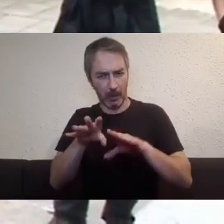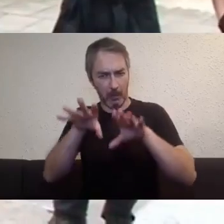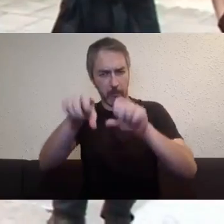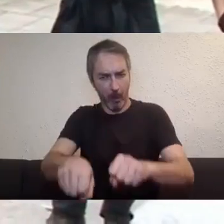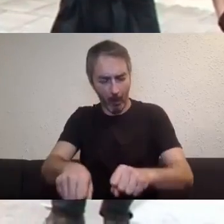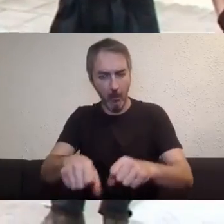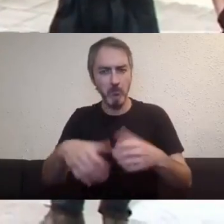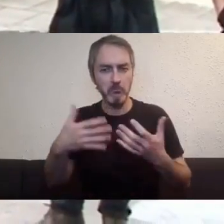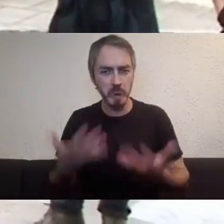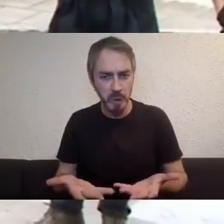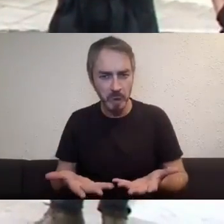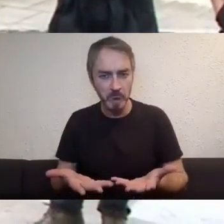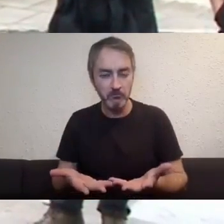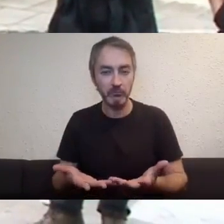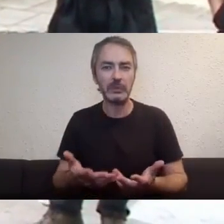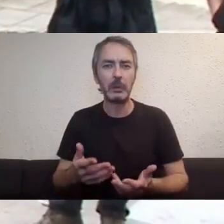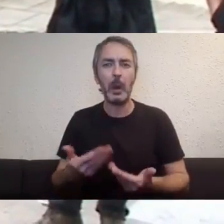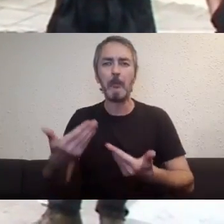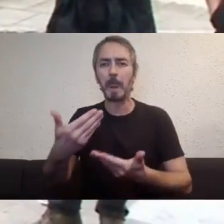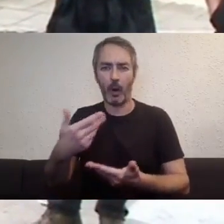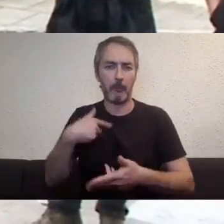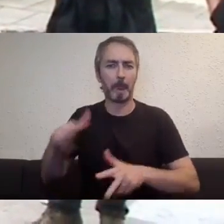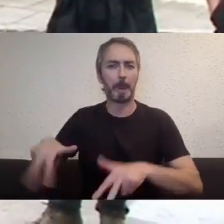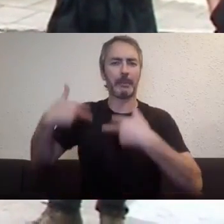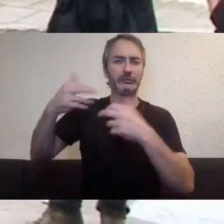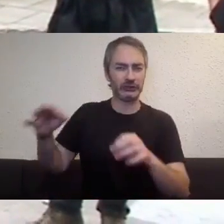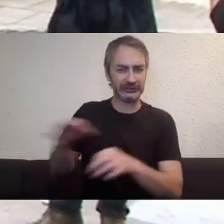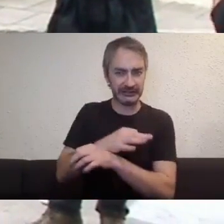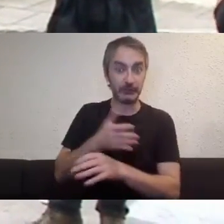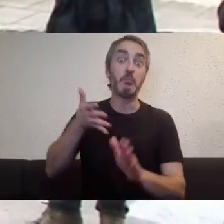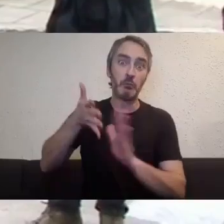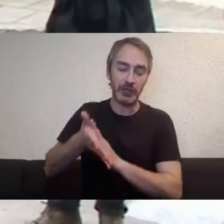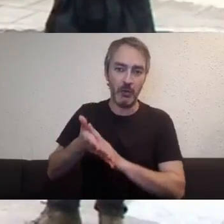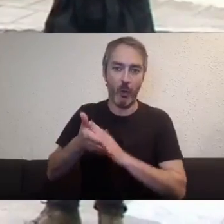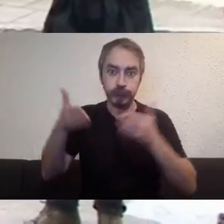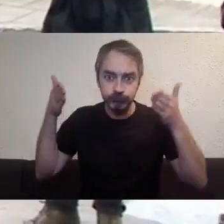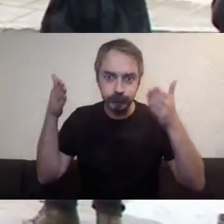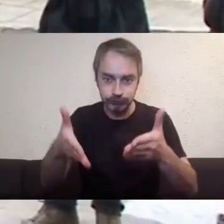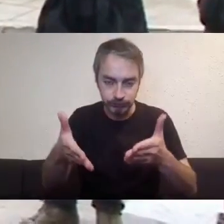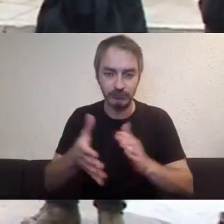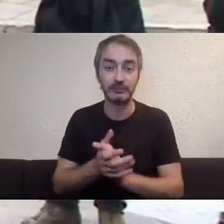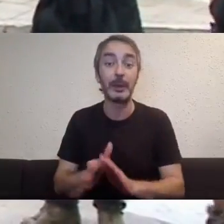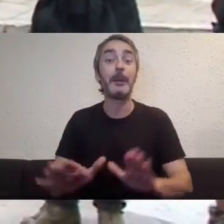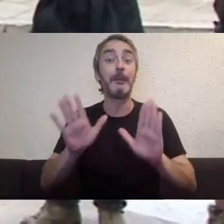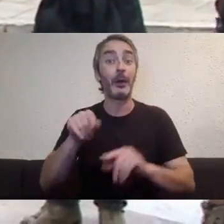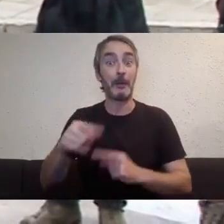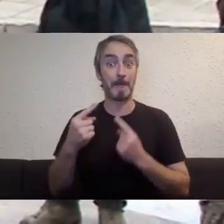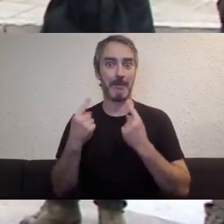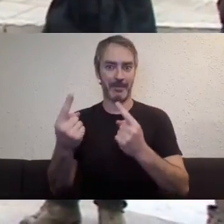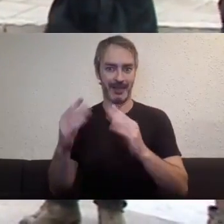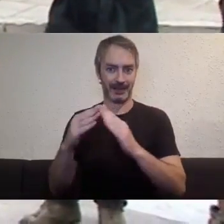i sense demanar permís i de més. Bueno, aquesta és la primera casa, no va